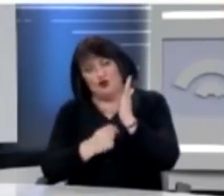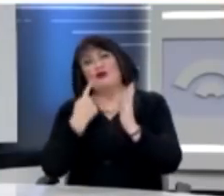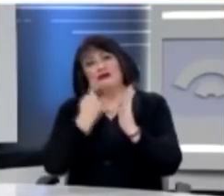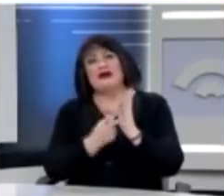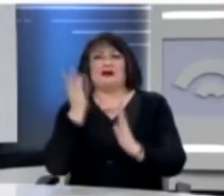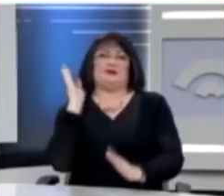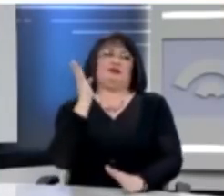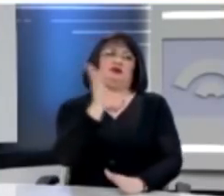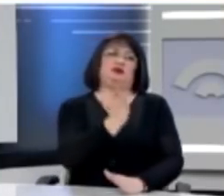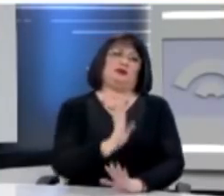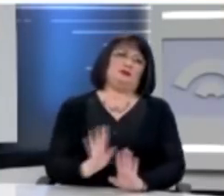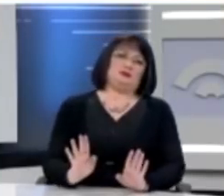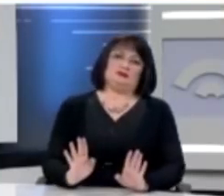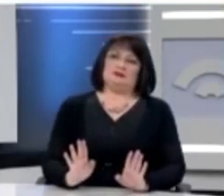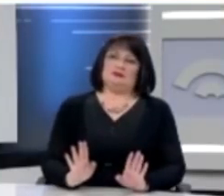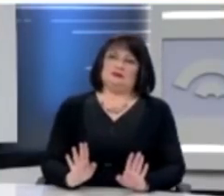πλήγμα